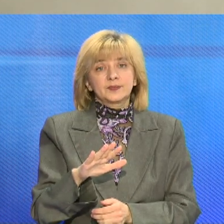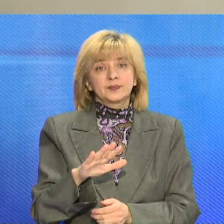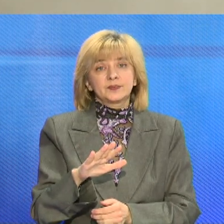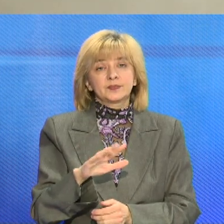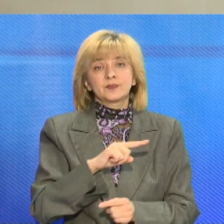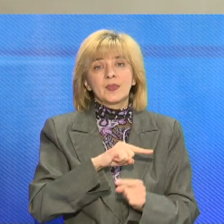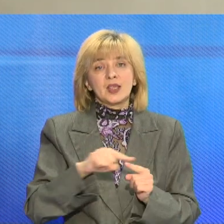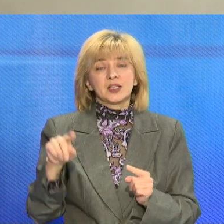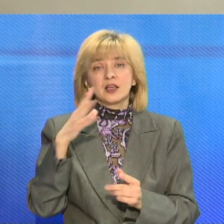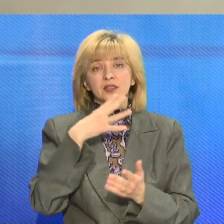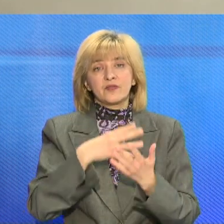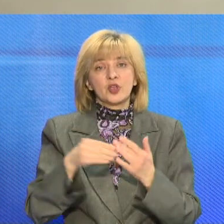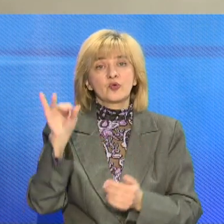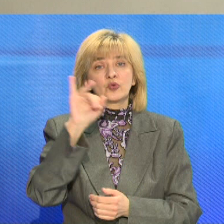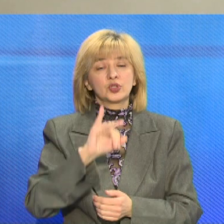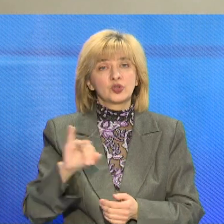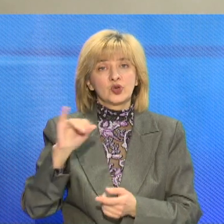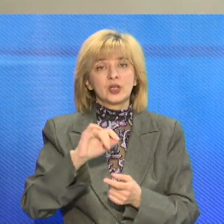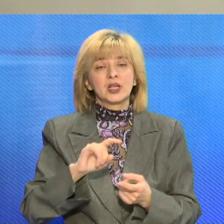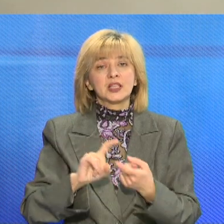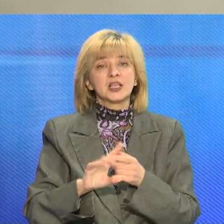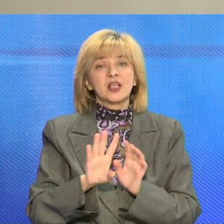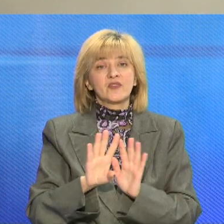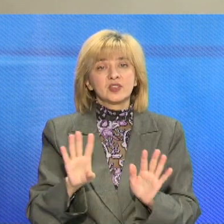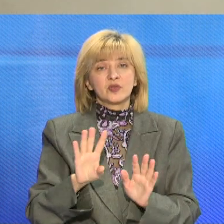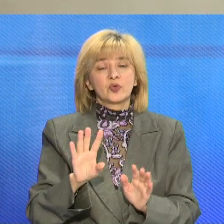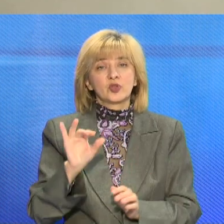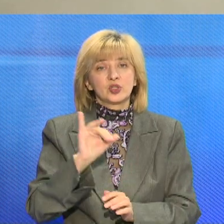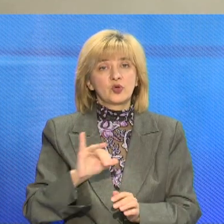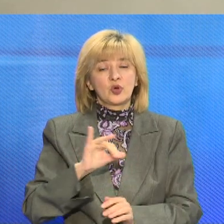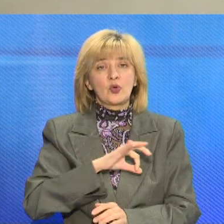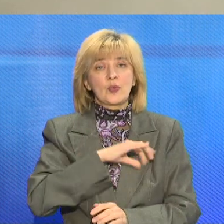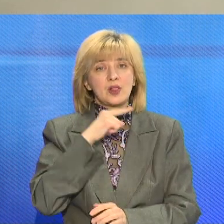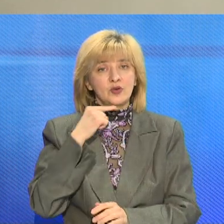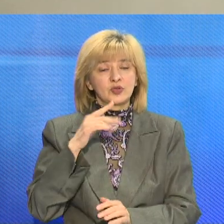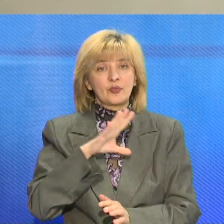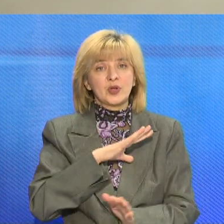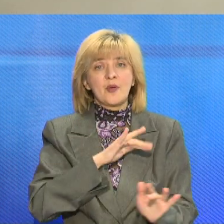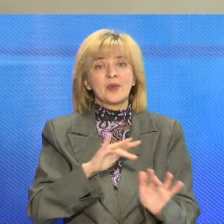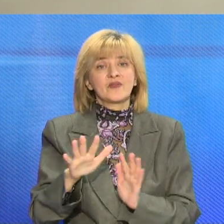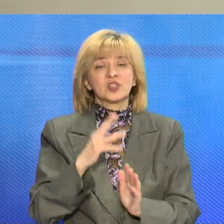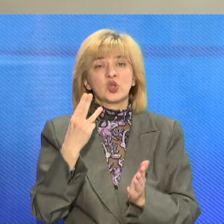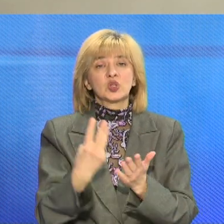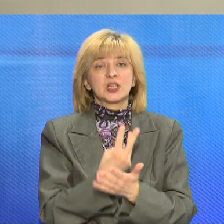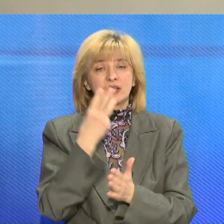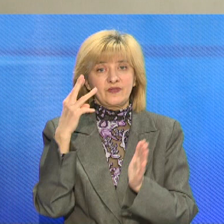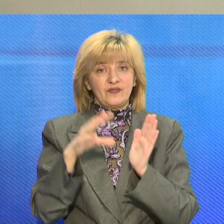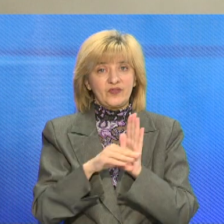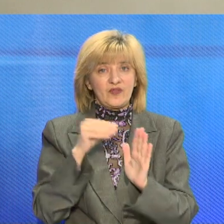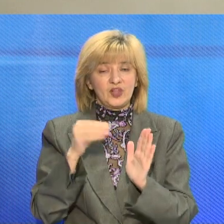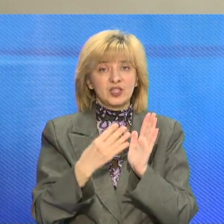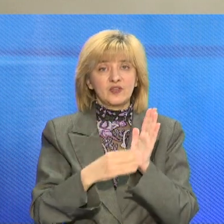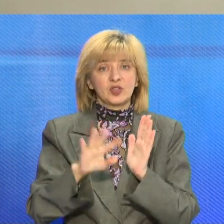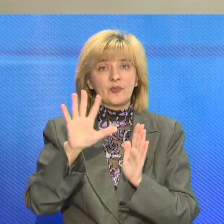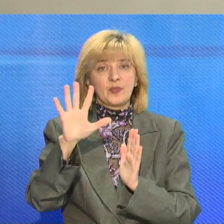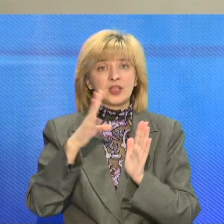За свою историю, независимую историю Беларуси, было проведено 3 референдума в 1995, 1996